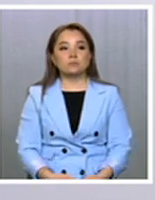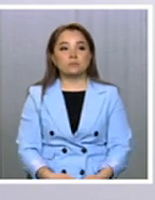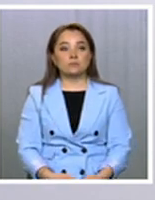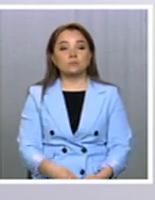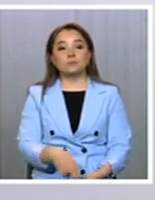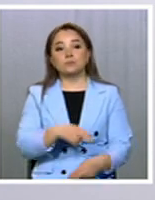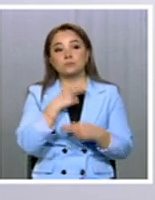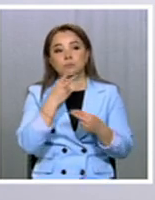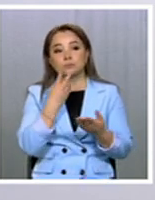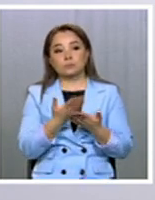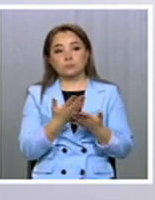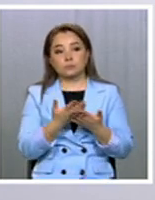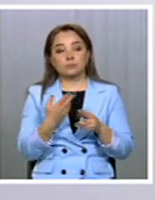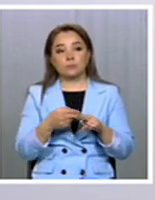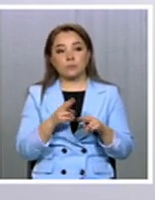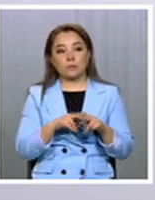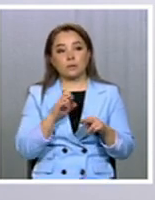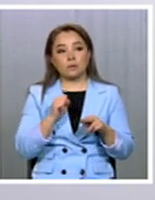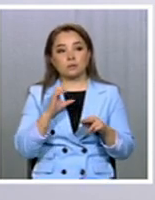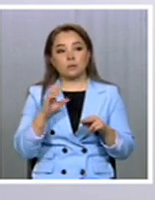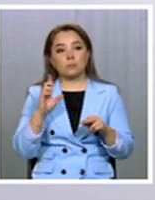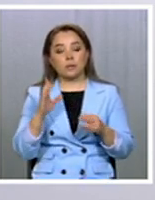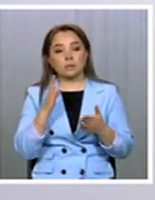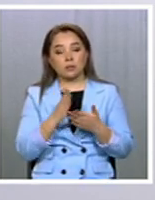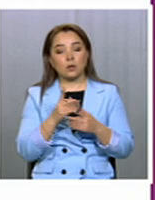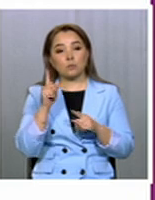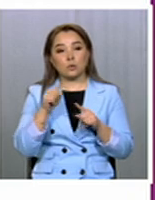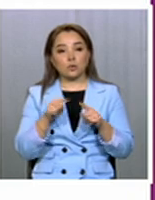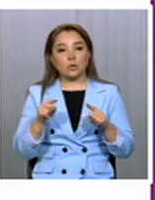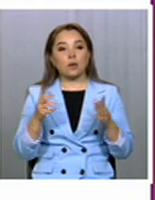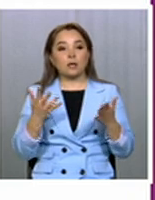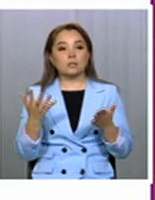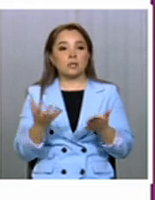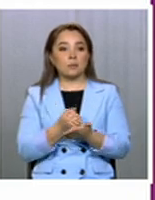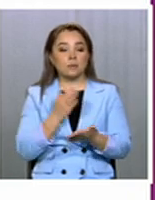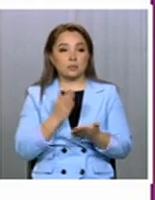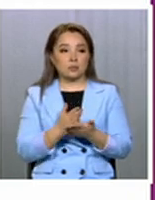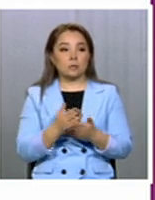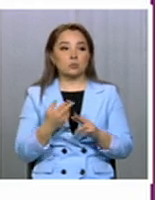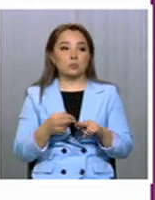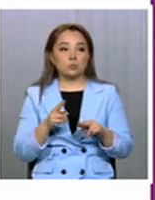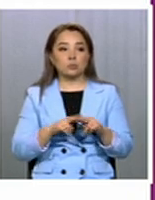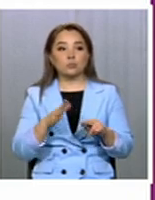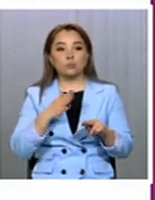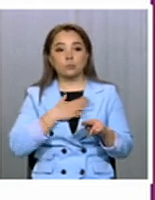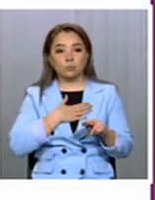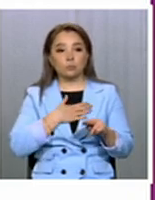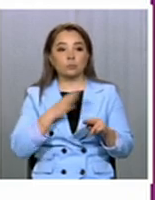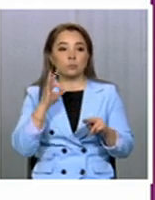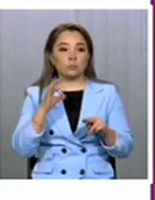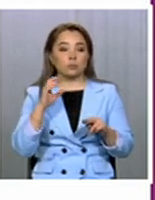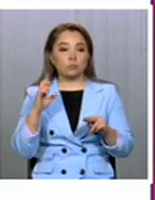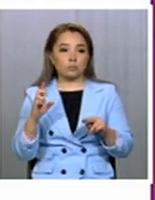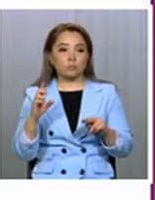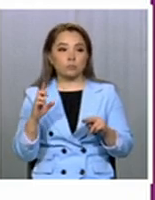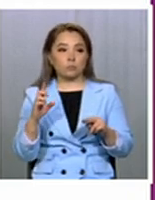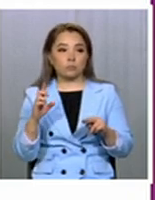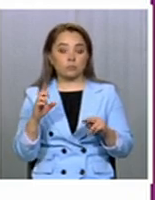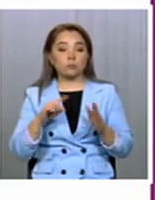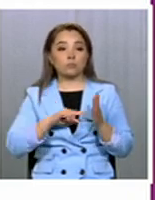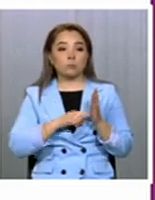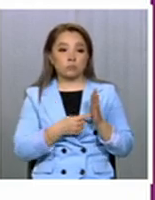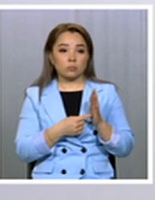мұқият қарайық, АЦБ бұрышын біз қалай табамыз? Әрине, ол үшін біз ОБ